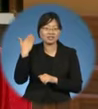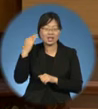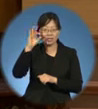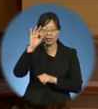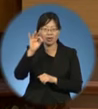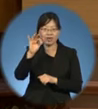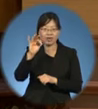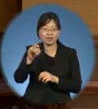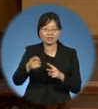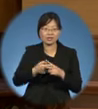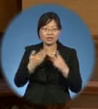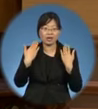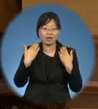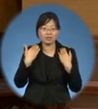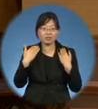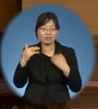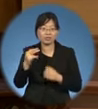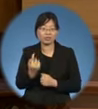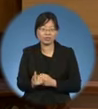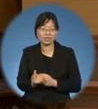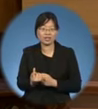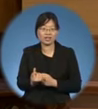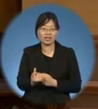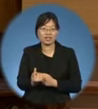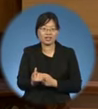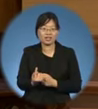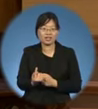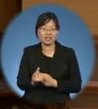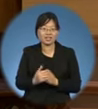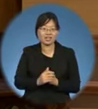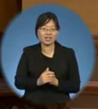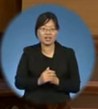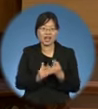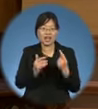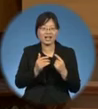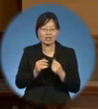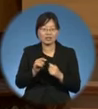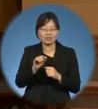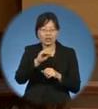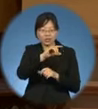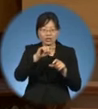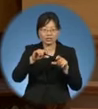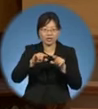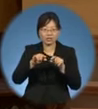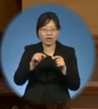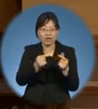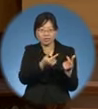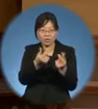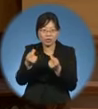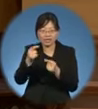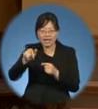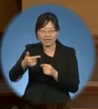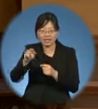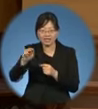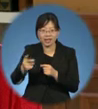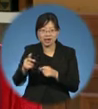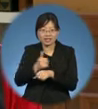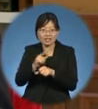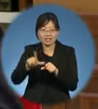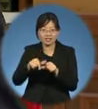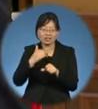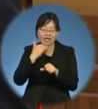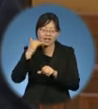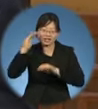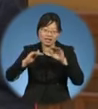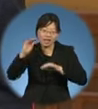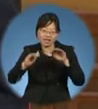예. 그, 초등학교도 한 학년에 나이 차이가 서너 살씩 나오고 그랬으니까. 대부분 그랬어요. 그러니까. 대부분 그럴 때입니다, 그때가.